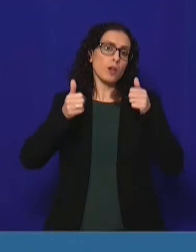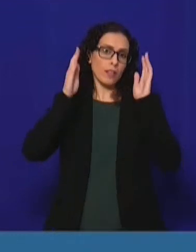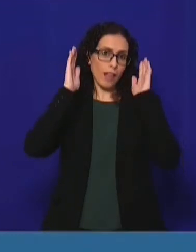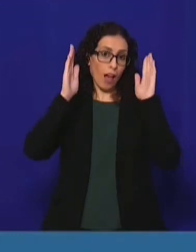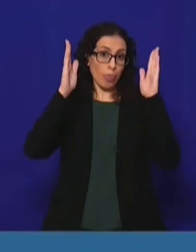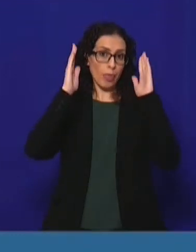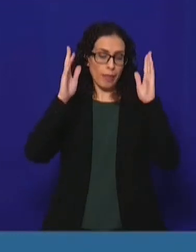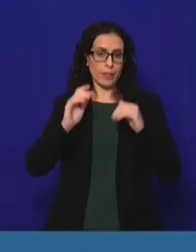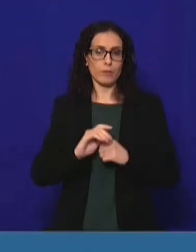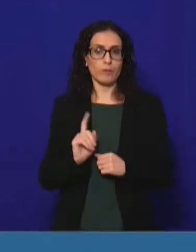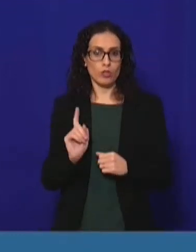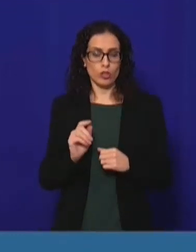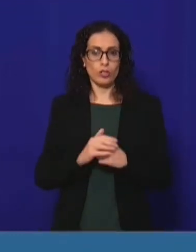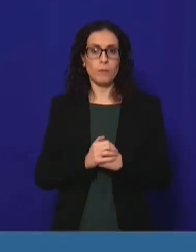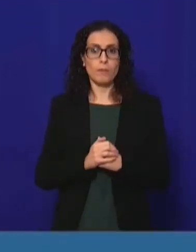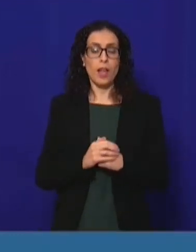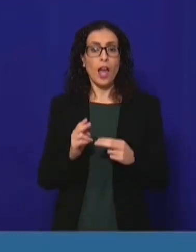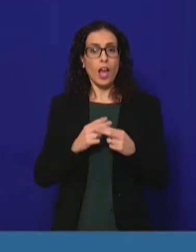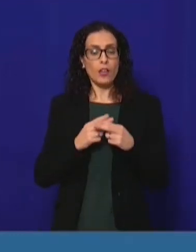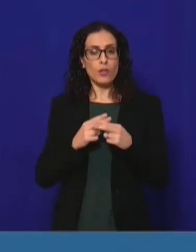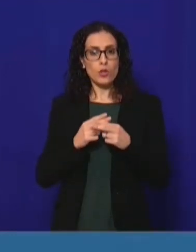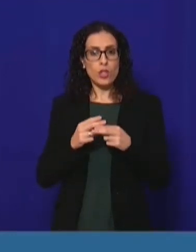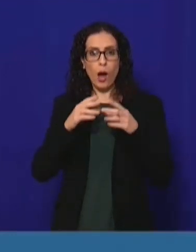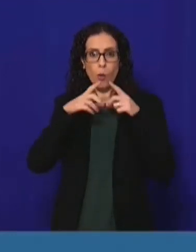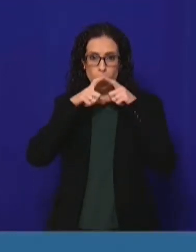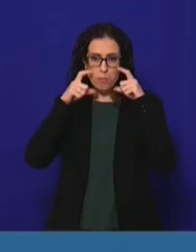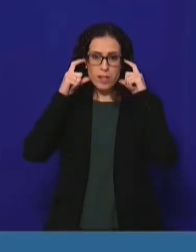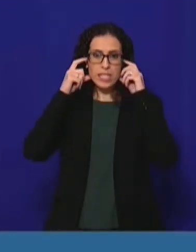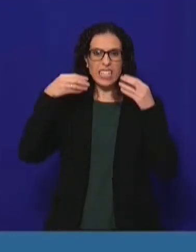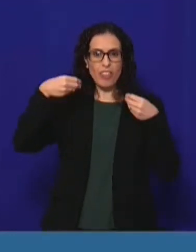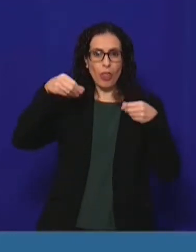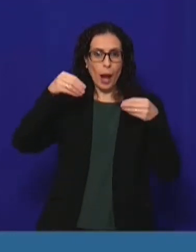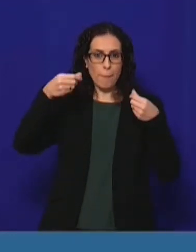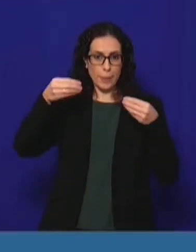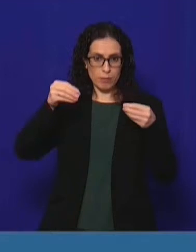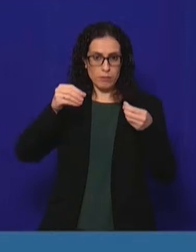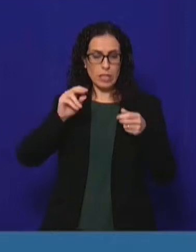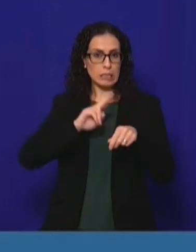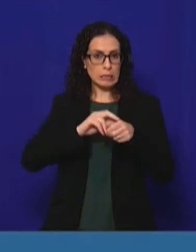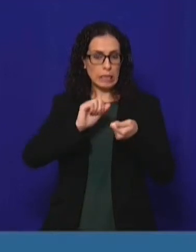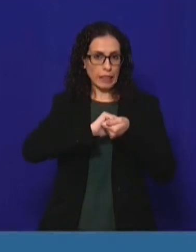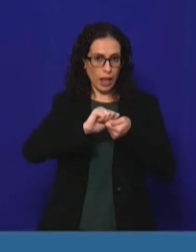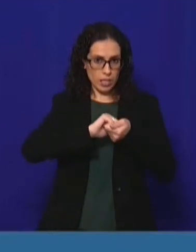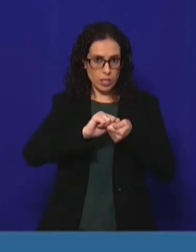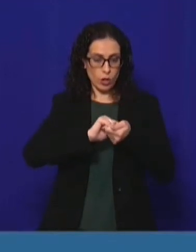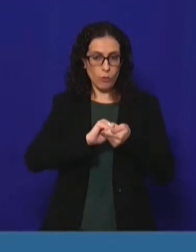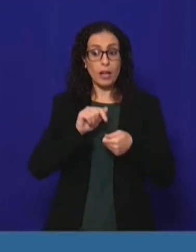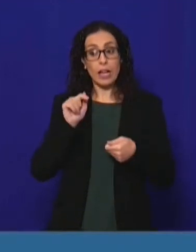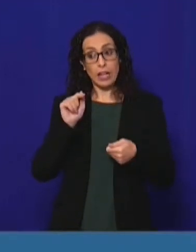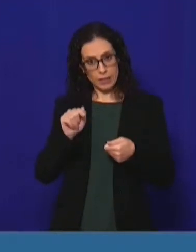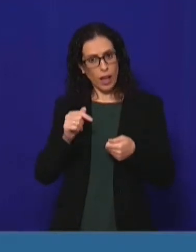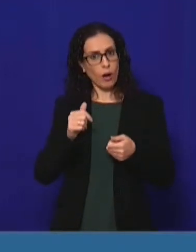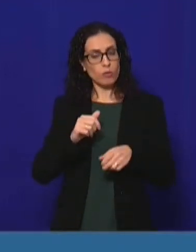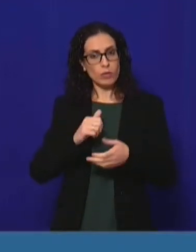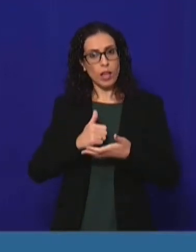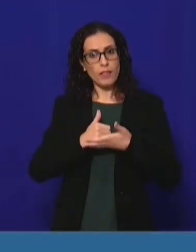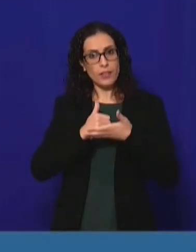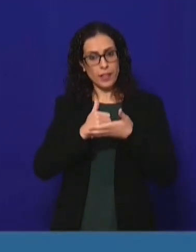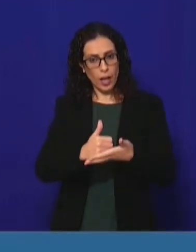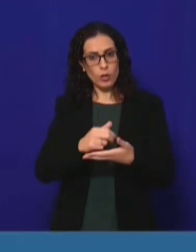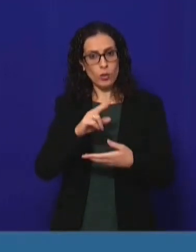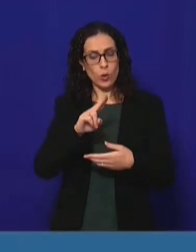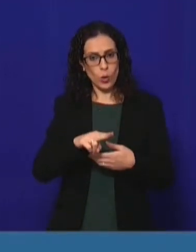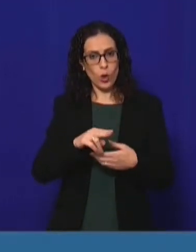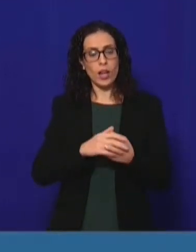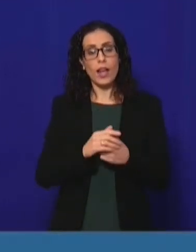ta' nies li qegħdin jużaw il-cloth masks, il-maskli ta' drab, li dawn ukoll għandhom l-użu tagħhom fil-komunità. U fakkarkom